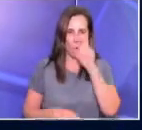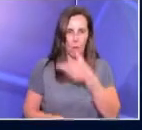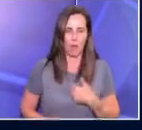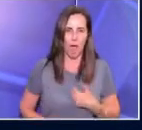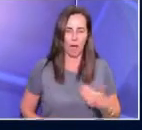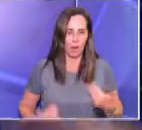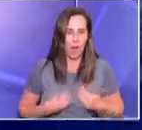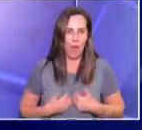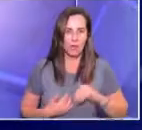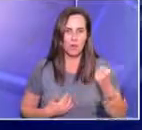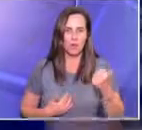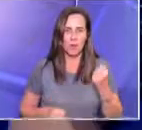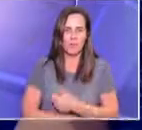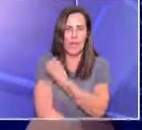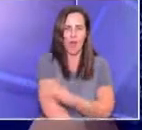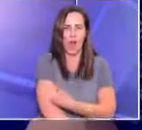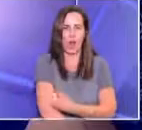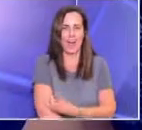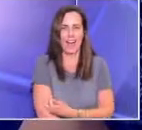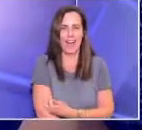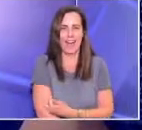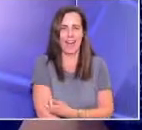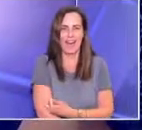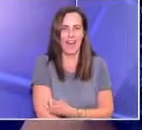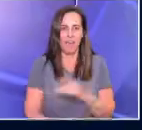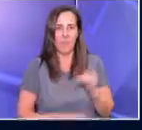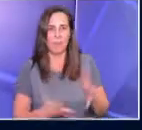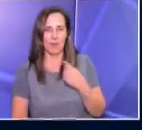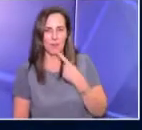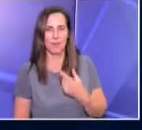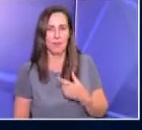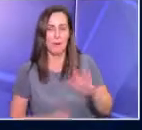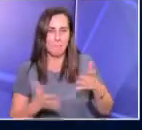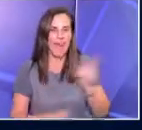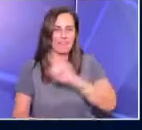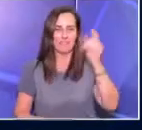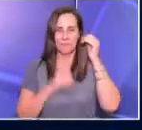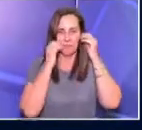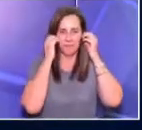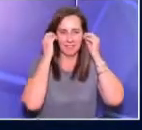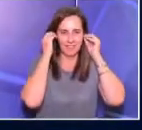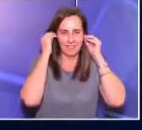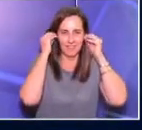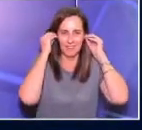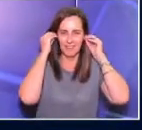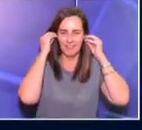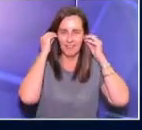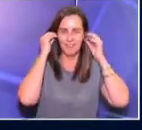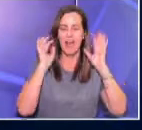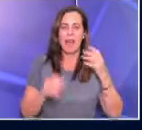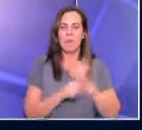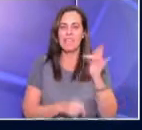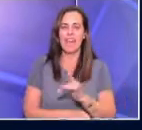חולדאי, אני קודם כל עושה קעקוע גרוס. אבל הוא פחד, הוא אמר שאם הוא ילך זה לא נגדי... פחד זה לא, אין פחד, אתה בא להילחם... למה הוא לא הלך